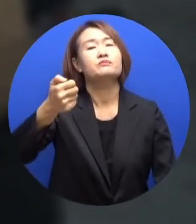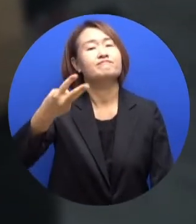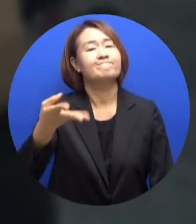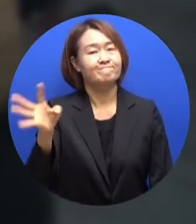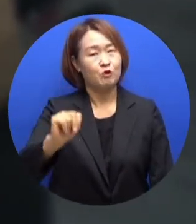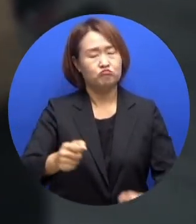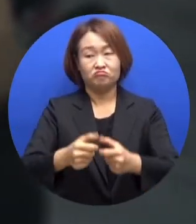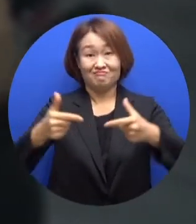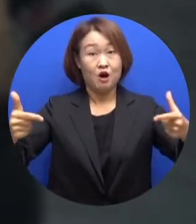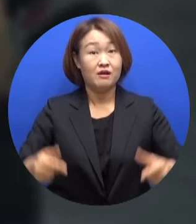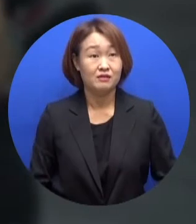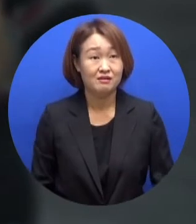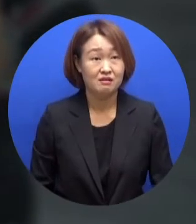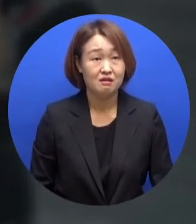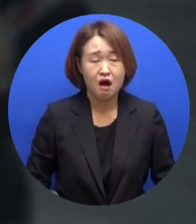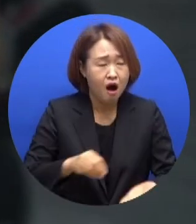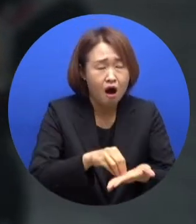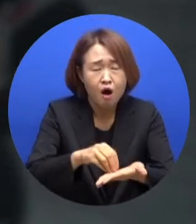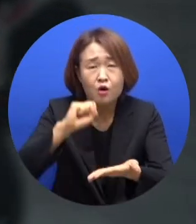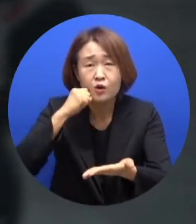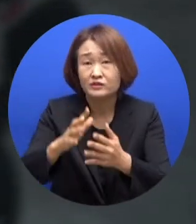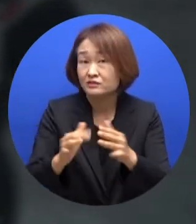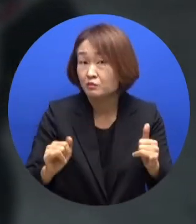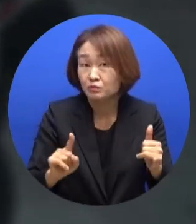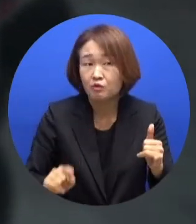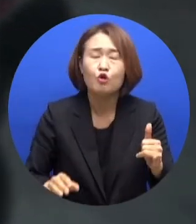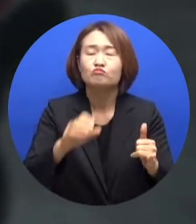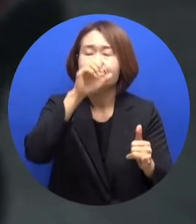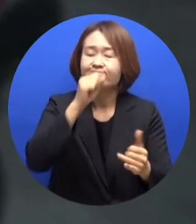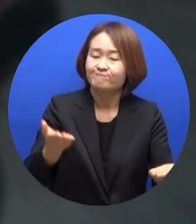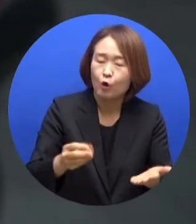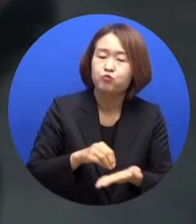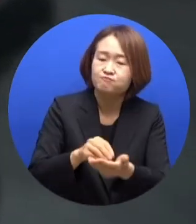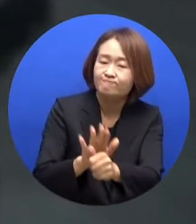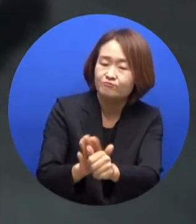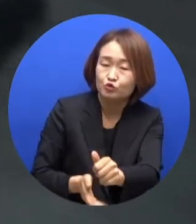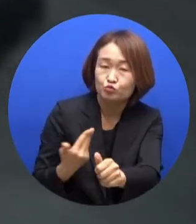원으로 증가. 취업절벽에 내몰린 취약계층에게는 좋은 일자리를